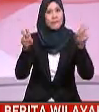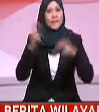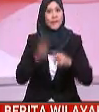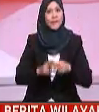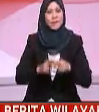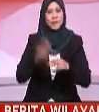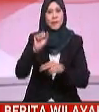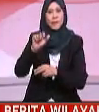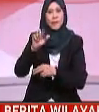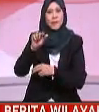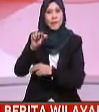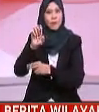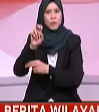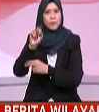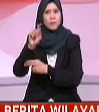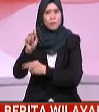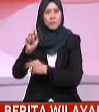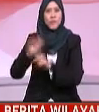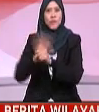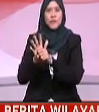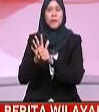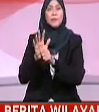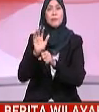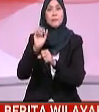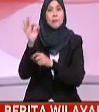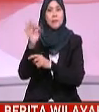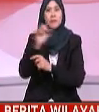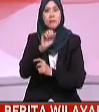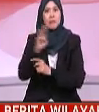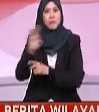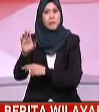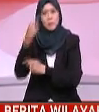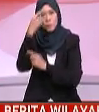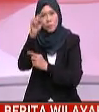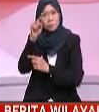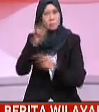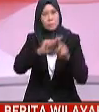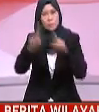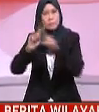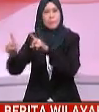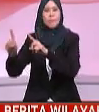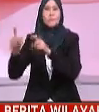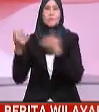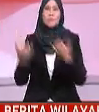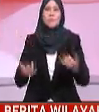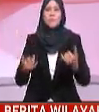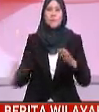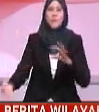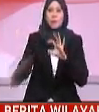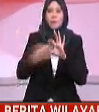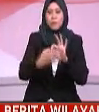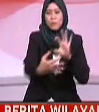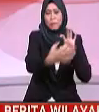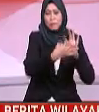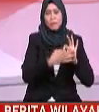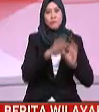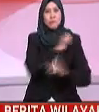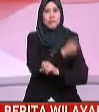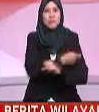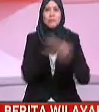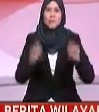sebagai Ejen Basmi COVID-19 ABC bakal menyaksikan pelbagai entiti untuk bergabung tenaga